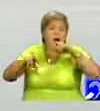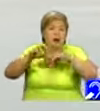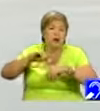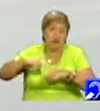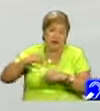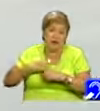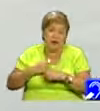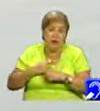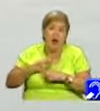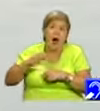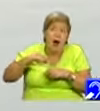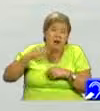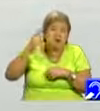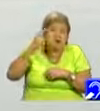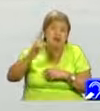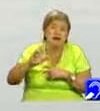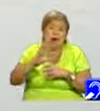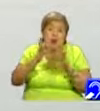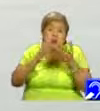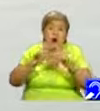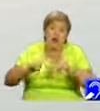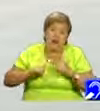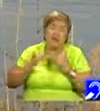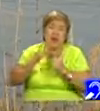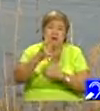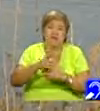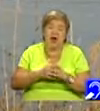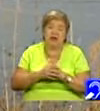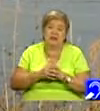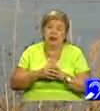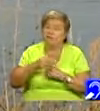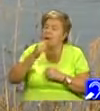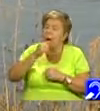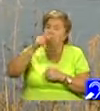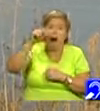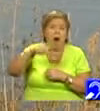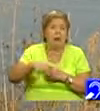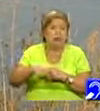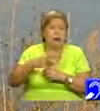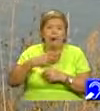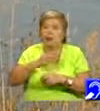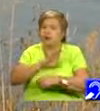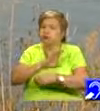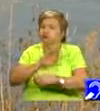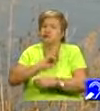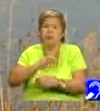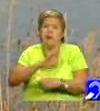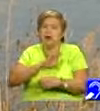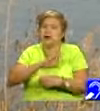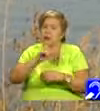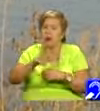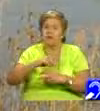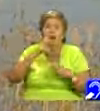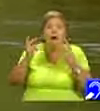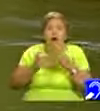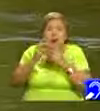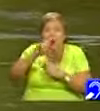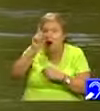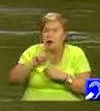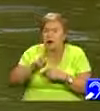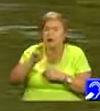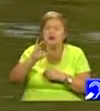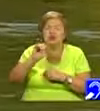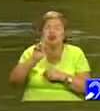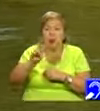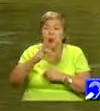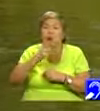într-o minune. În zona apa este destul de adâncă și periculoasă, chiar și pentru cei care știu să înoate. L-au căutat în râul Jiu, acolo unde au aflat că a fost văzut